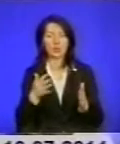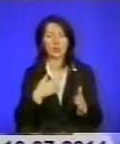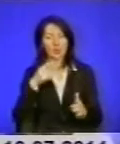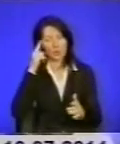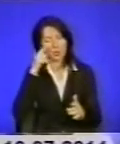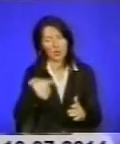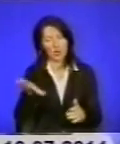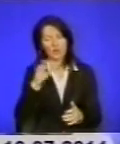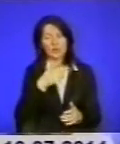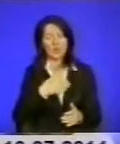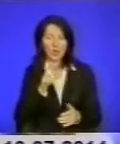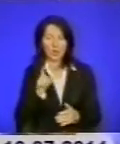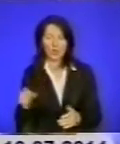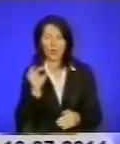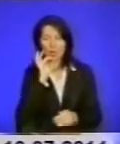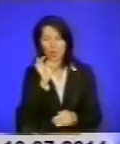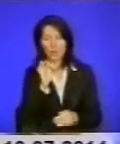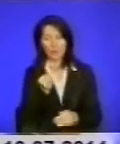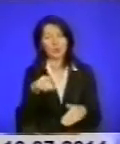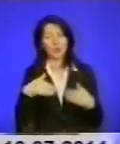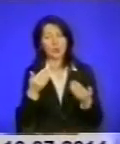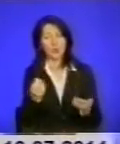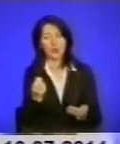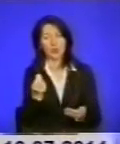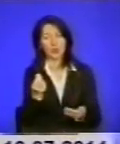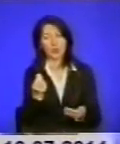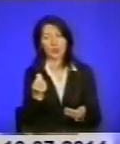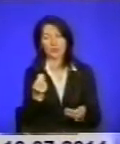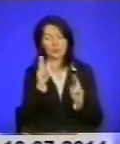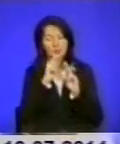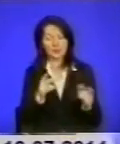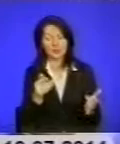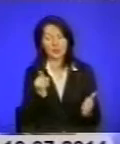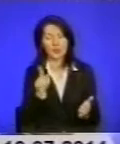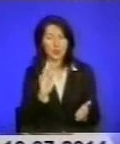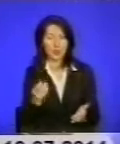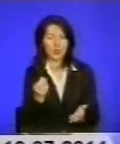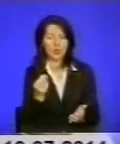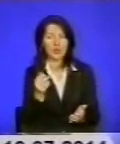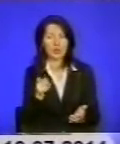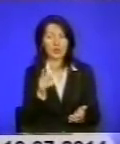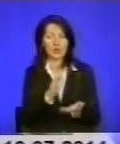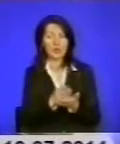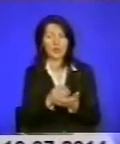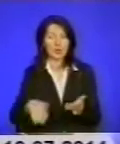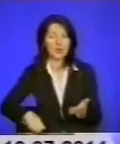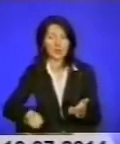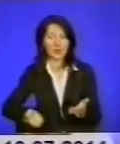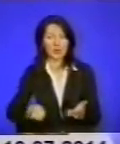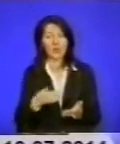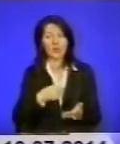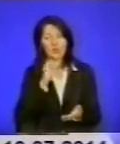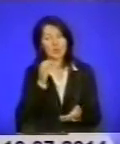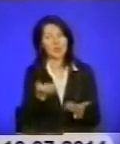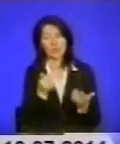люди. Кажу, і він пропонував гроші. Не знаю, скільки там було тих грошей, він має в жмені. І сказав, якщо